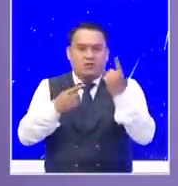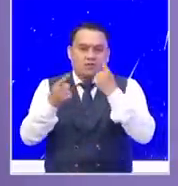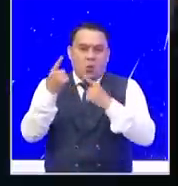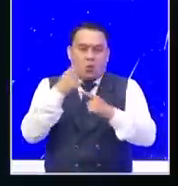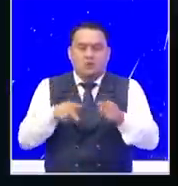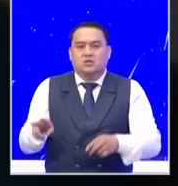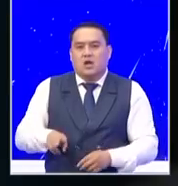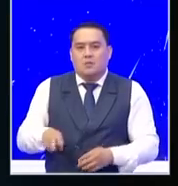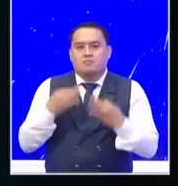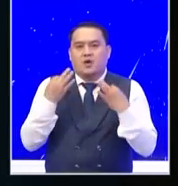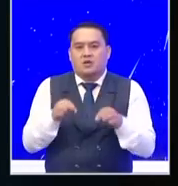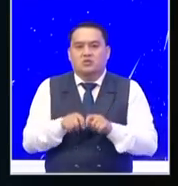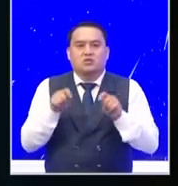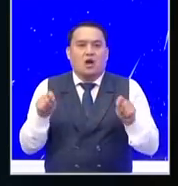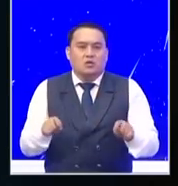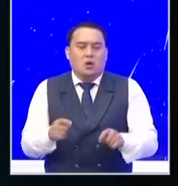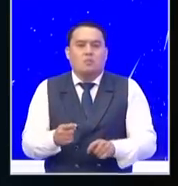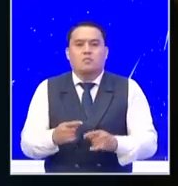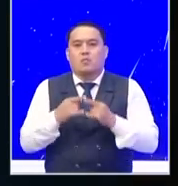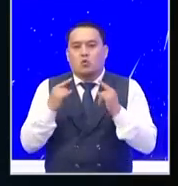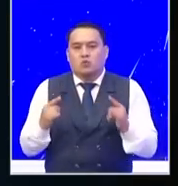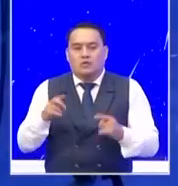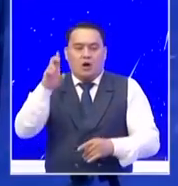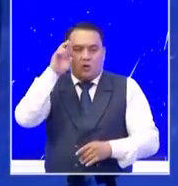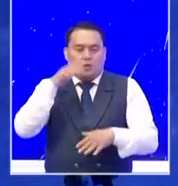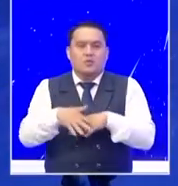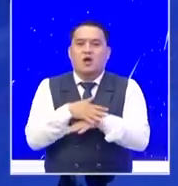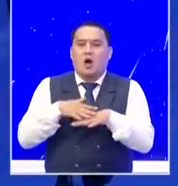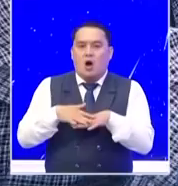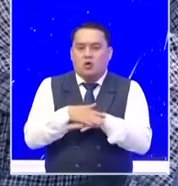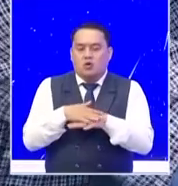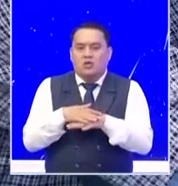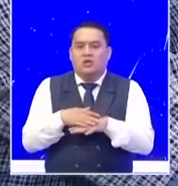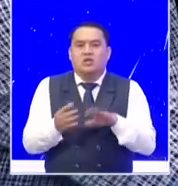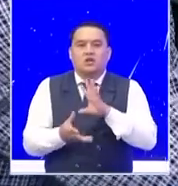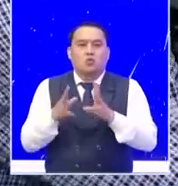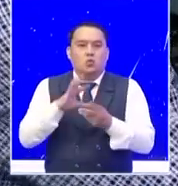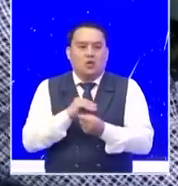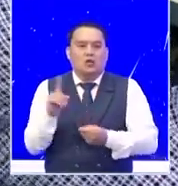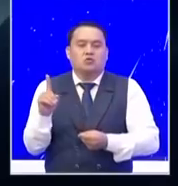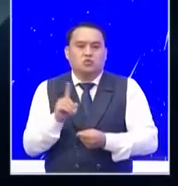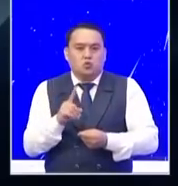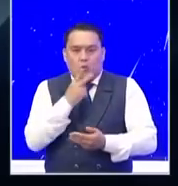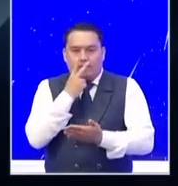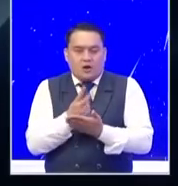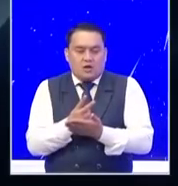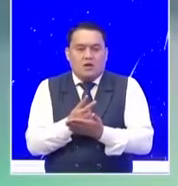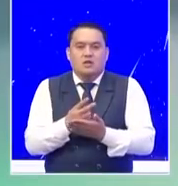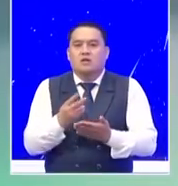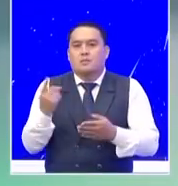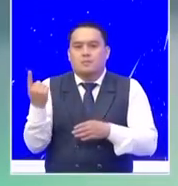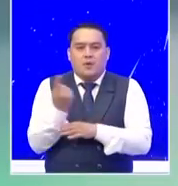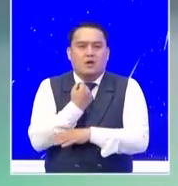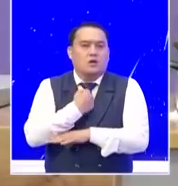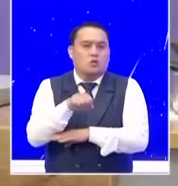видение директора позволило создать золотой мостик между государством и народом. Результат налицо. За эти годы телеканал ЖТСУ признавался